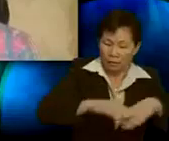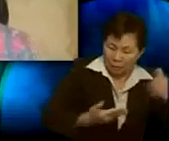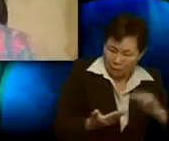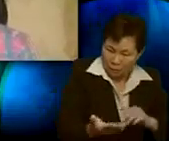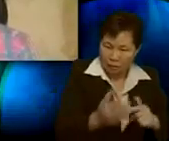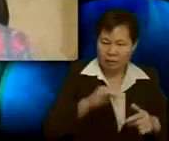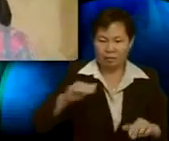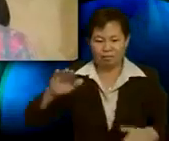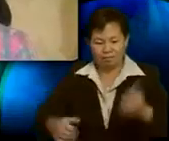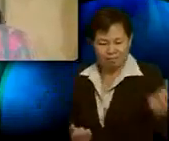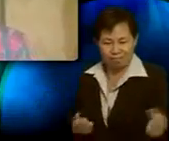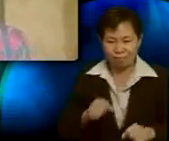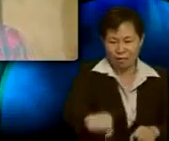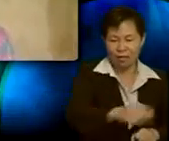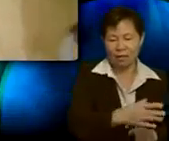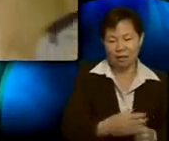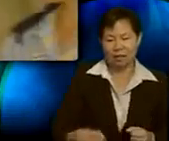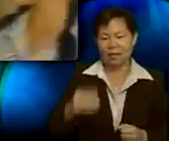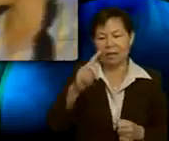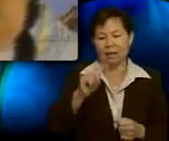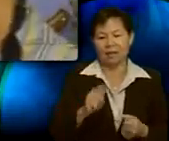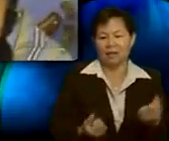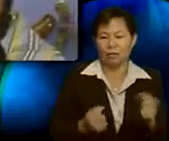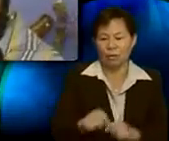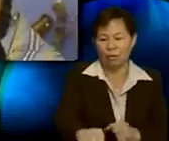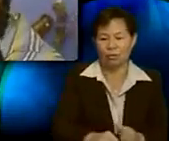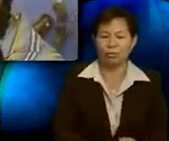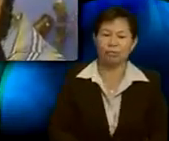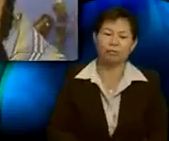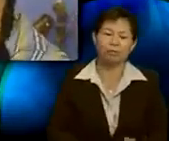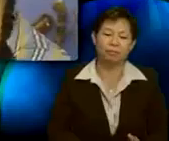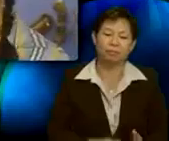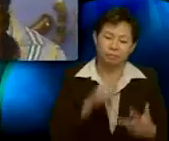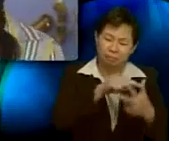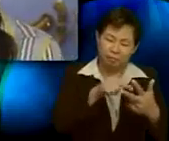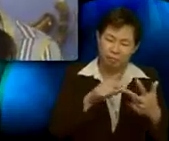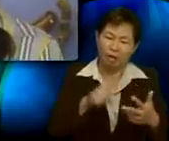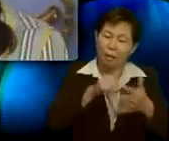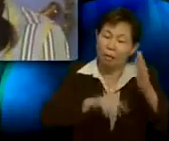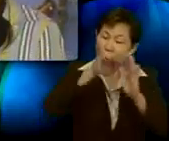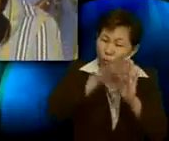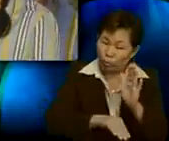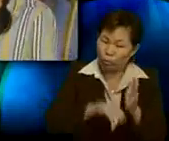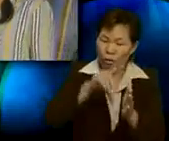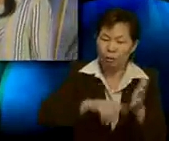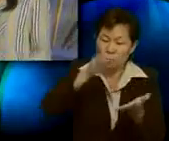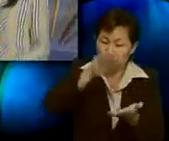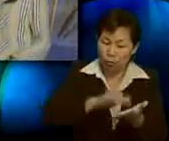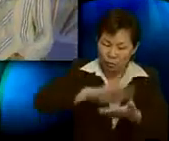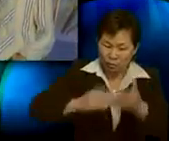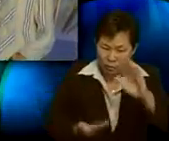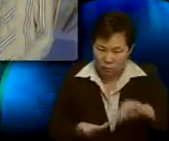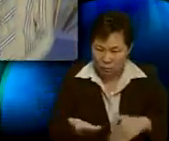silat, karate dan taekwondo. Banyaknya awak belajar, awak boleh ingat ke semua tu? Apa kekurangan yang ada pada silat yang